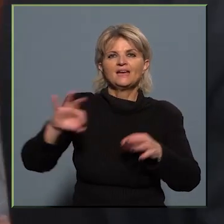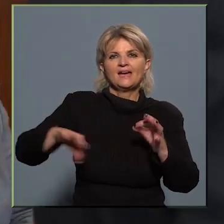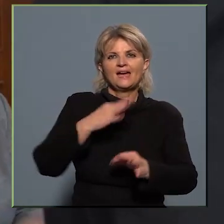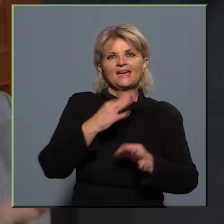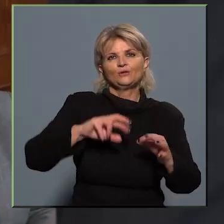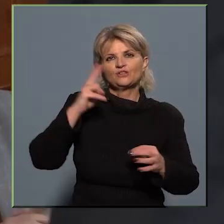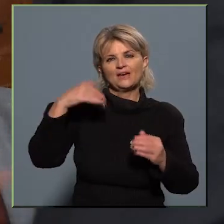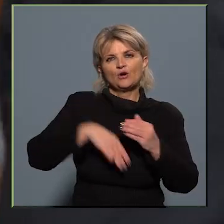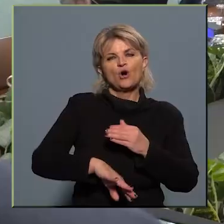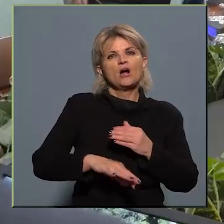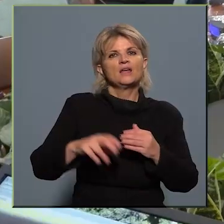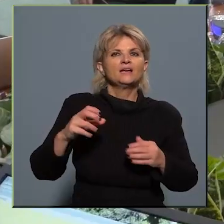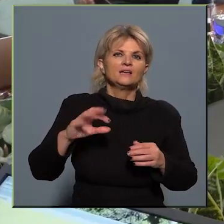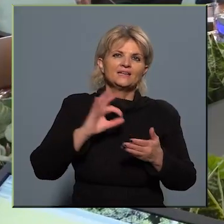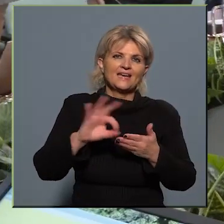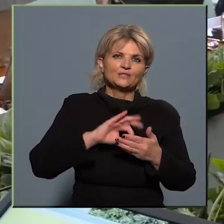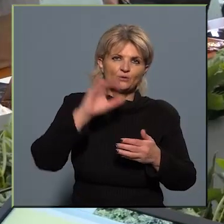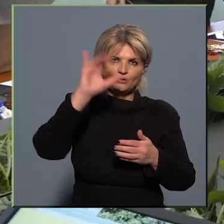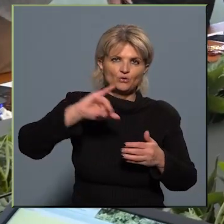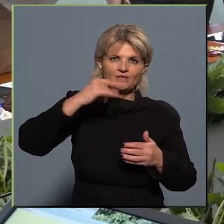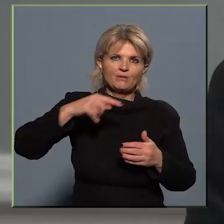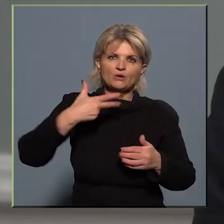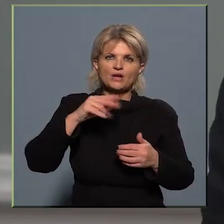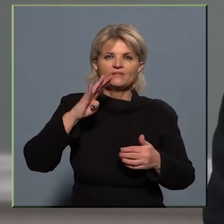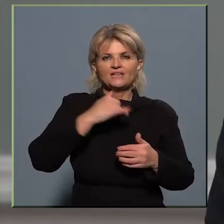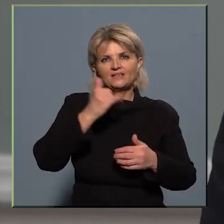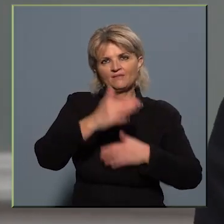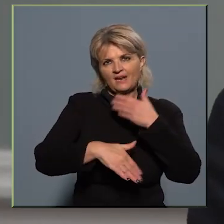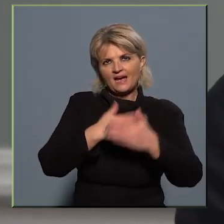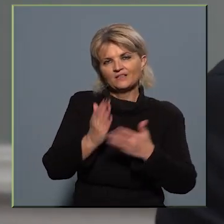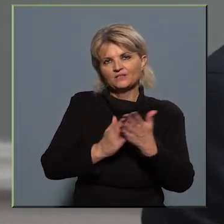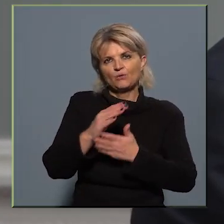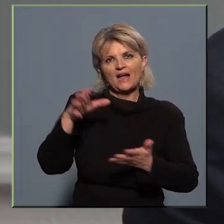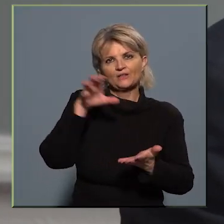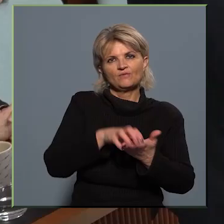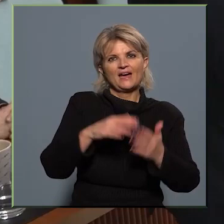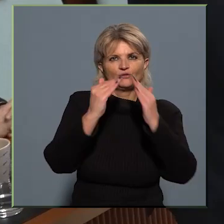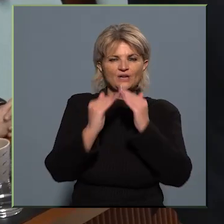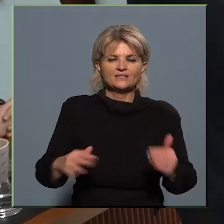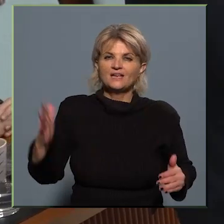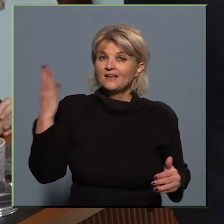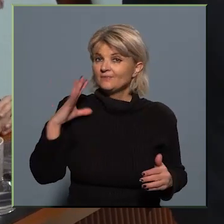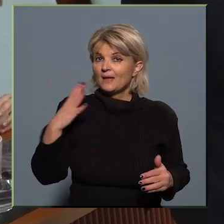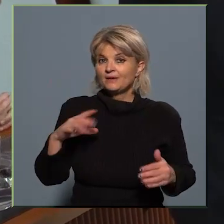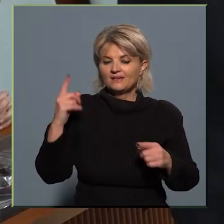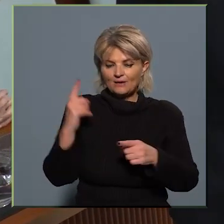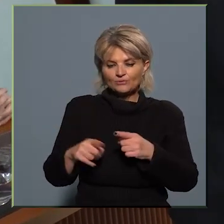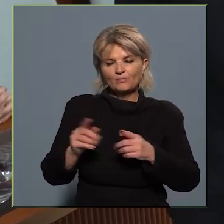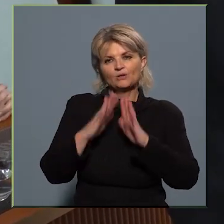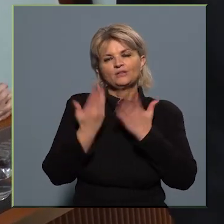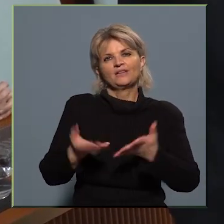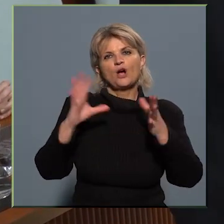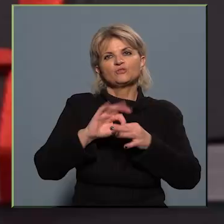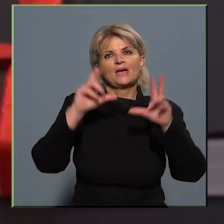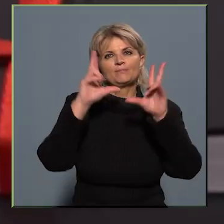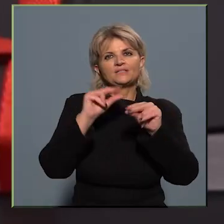aljegyzőt, aki nyugdíjba megy. Ő 34 éven át szolgált a Városházán, nemrégiben, legutóbbi kötete kapcsán